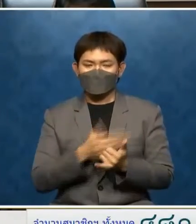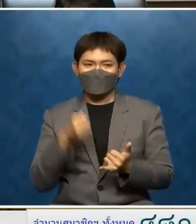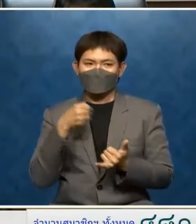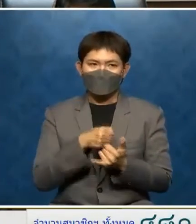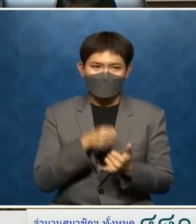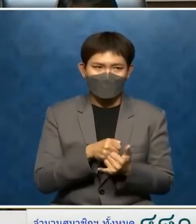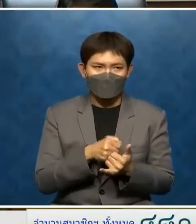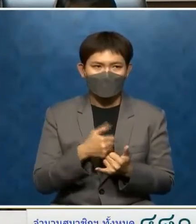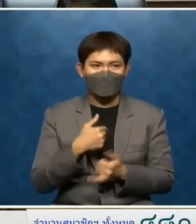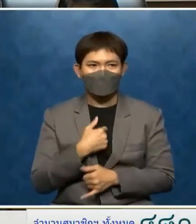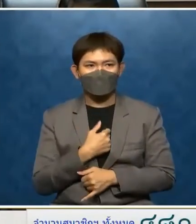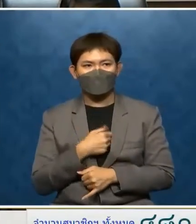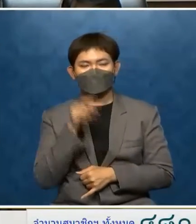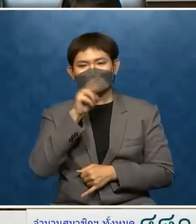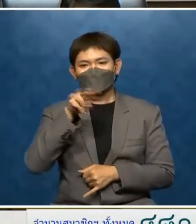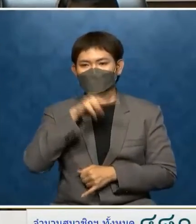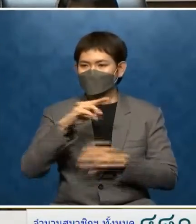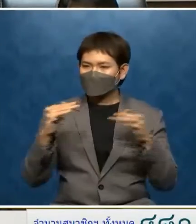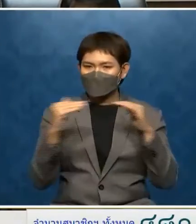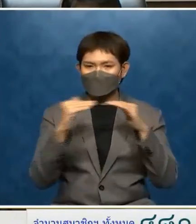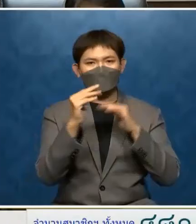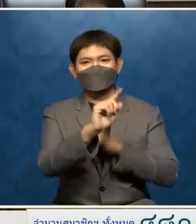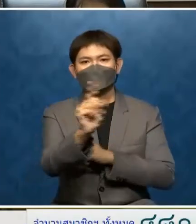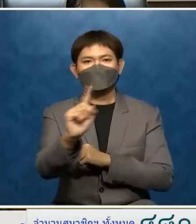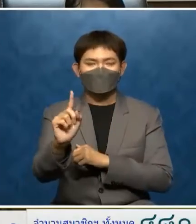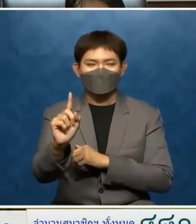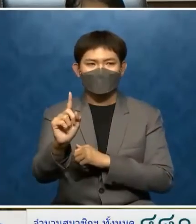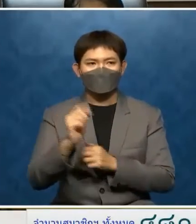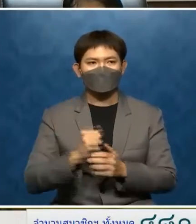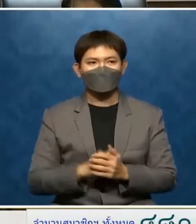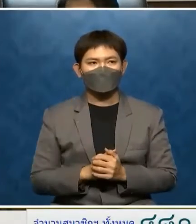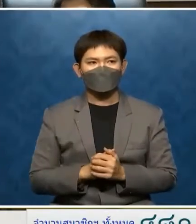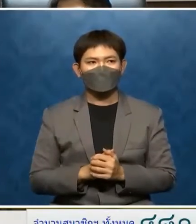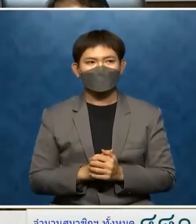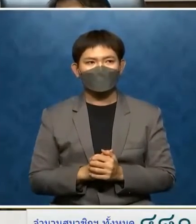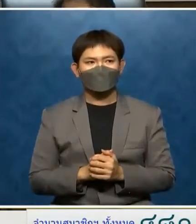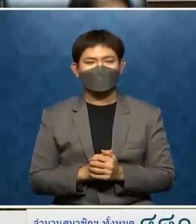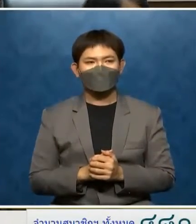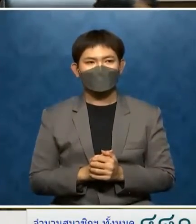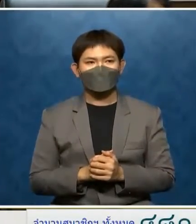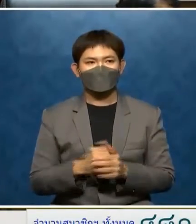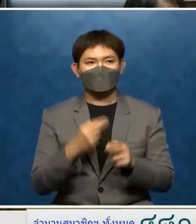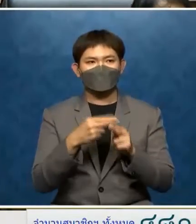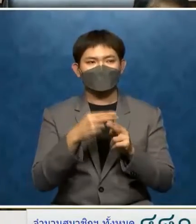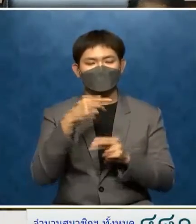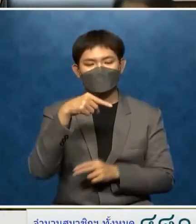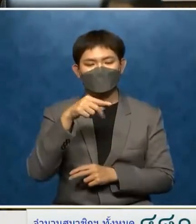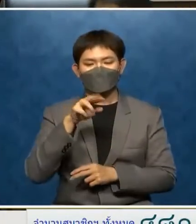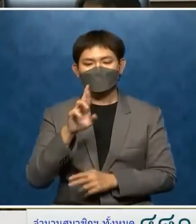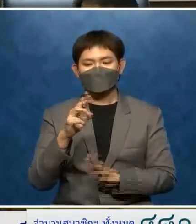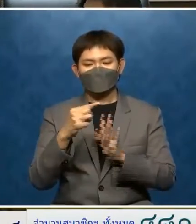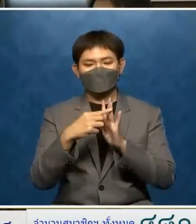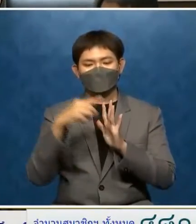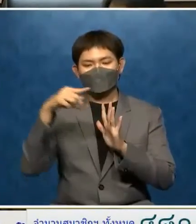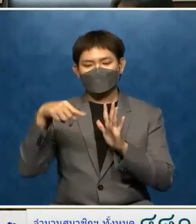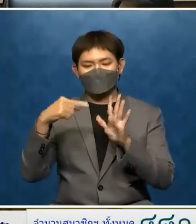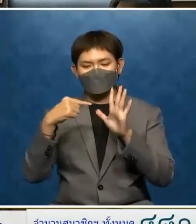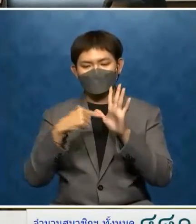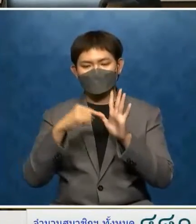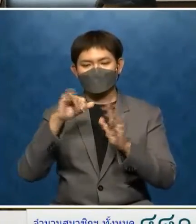จึงมาตามหาความยุทธรรมโดยคุณพ่อนเพ็คศตปศรรมษาท